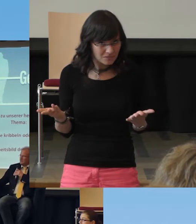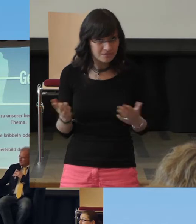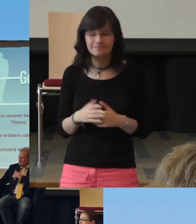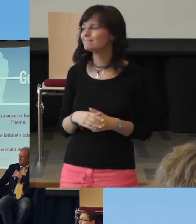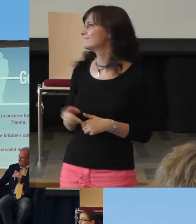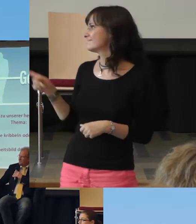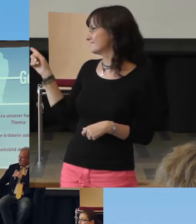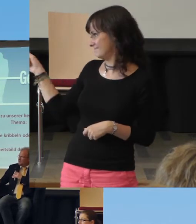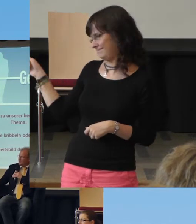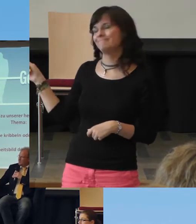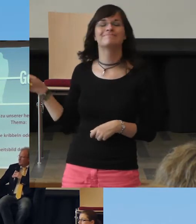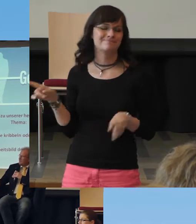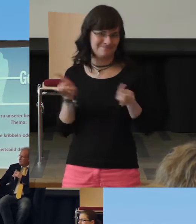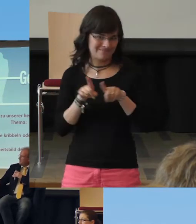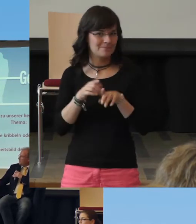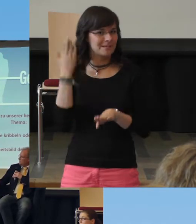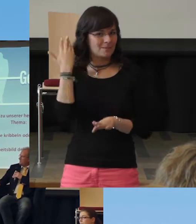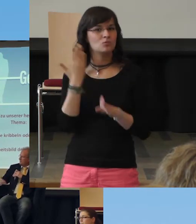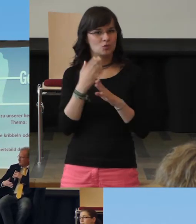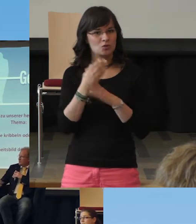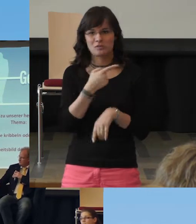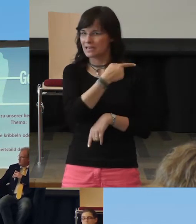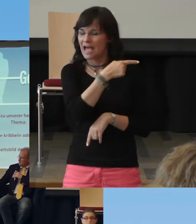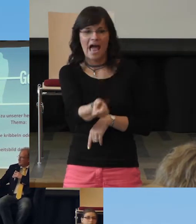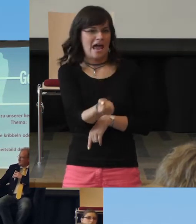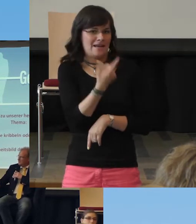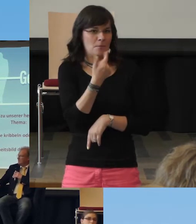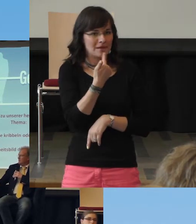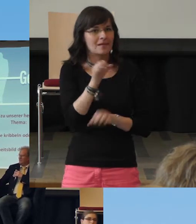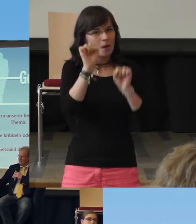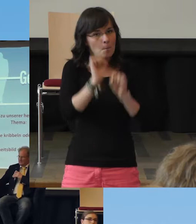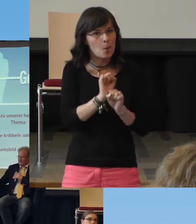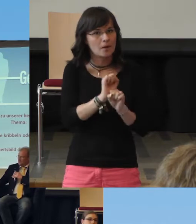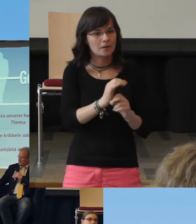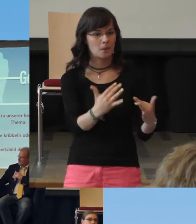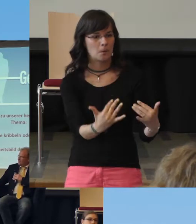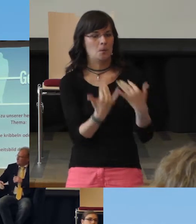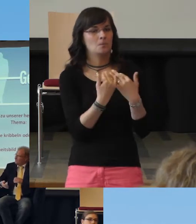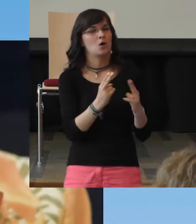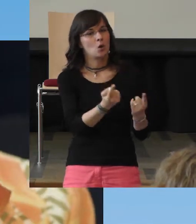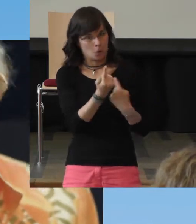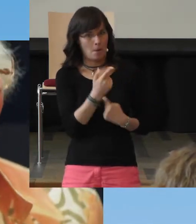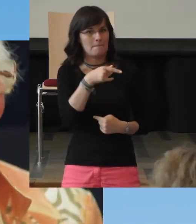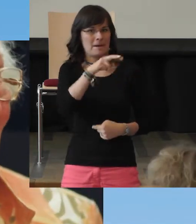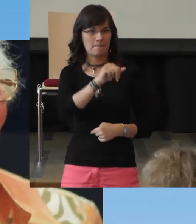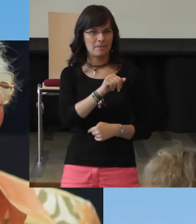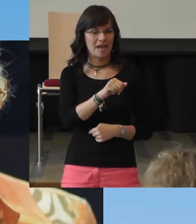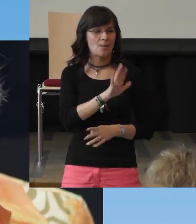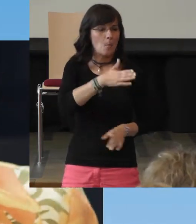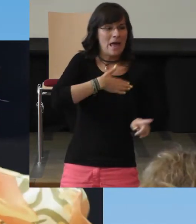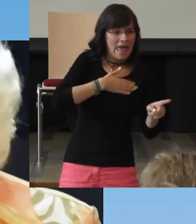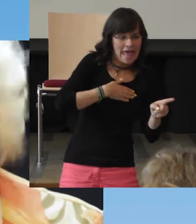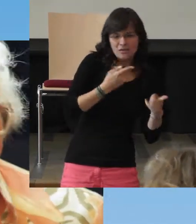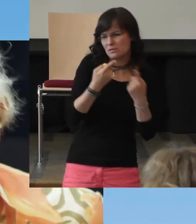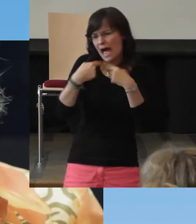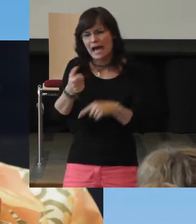eben schon im Prinzip könnte jedes Medikament es auslösen das eine mehr das andere weniger aber das ist nicht das Herz also